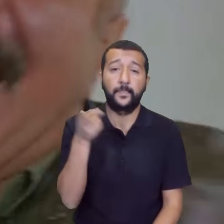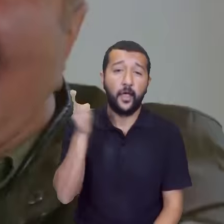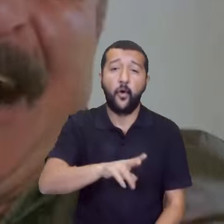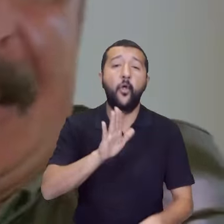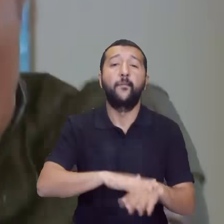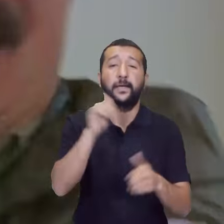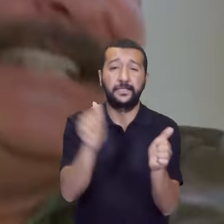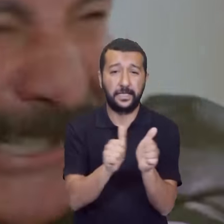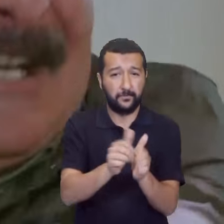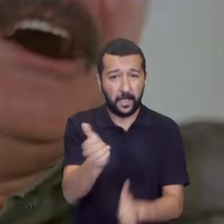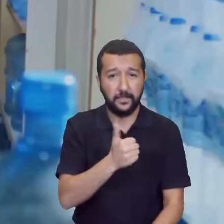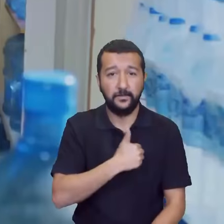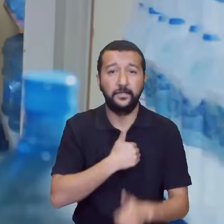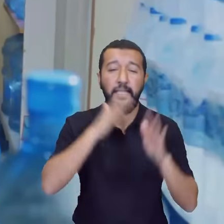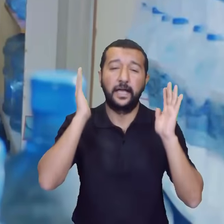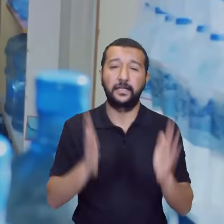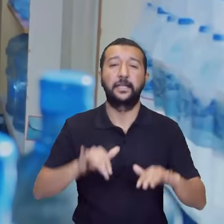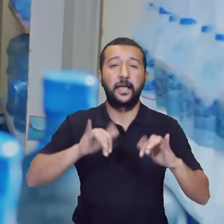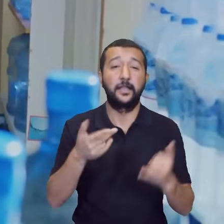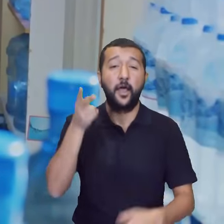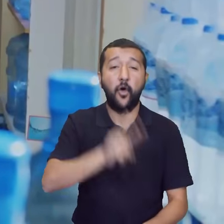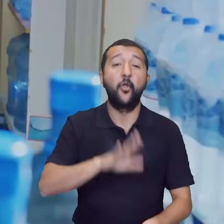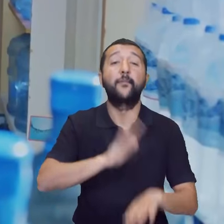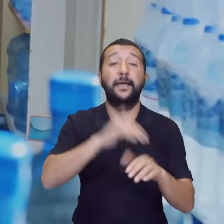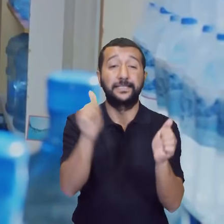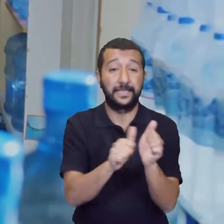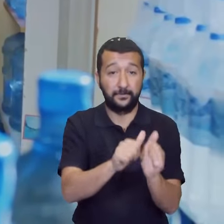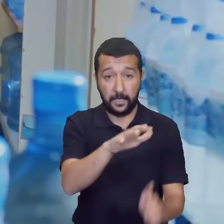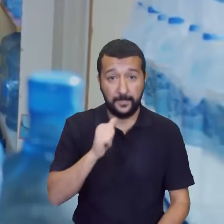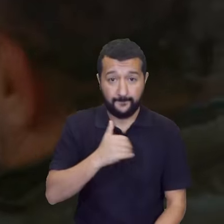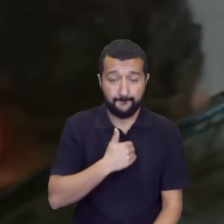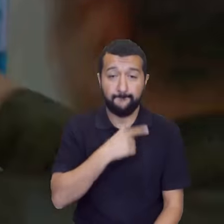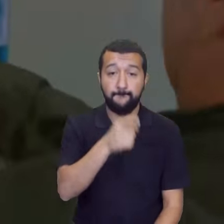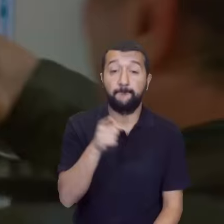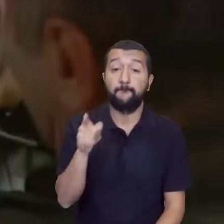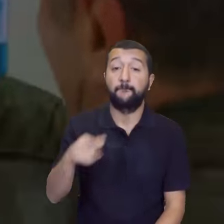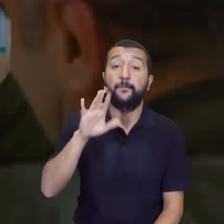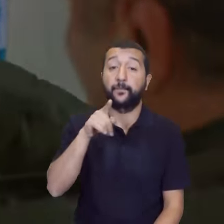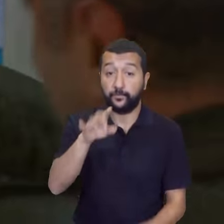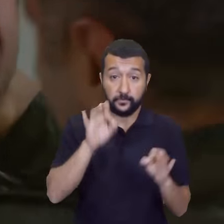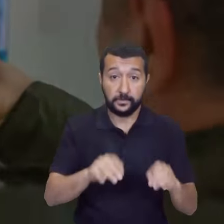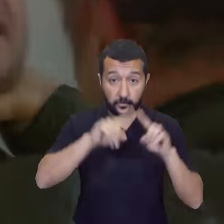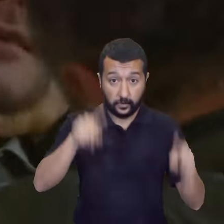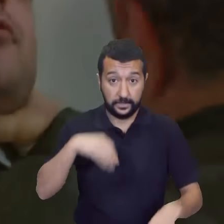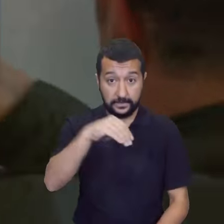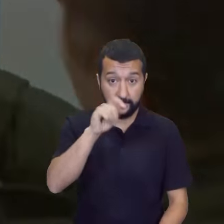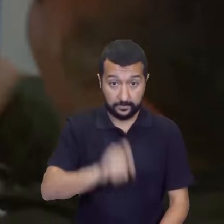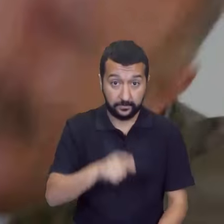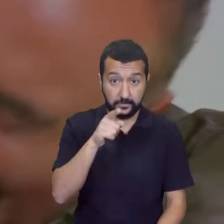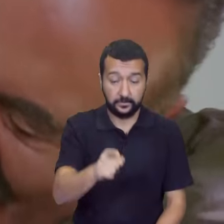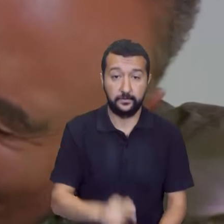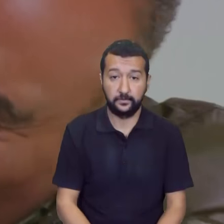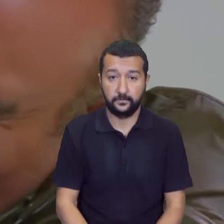Ölmeyen çırak mı aldım ben? Ölmeyen çırak mı? O değil de sen harbiden satılığa çıkaracaksın bu